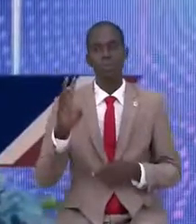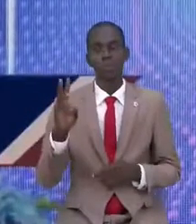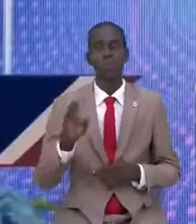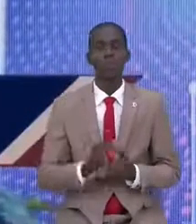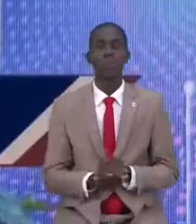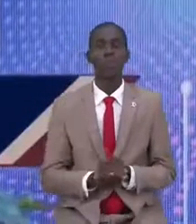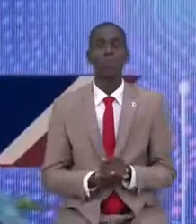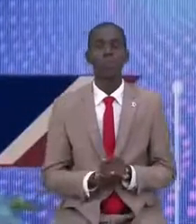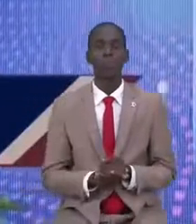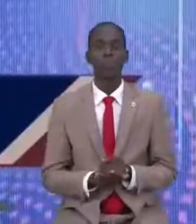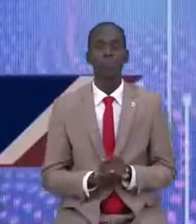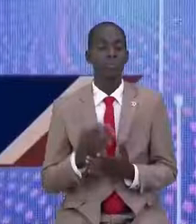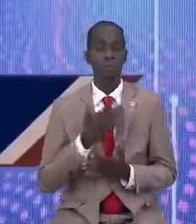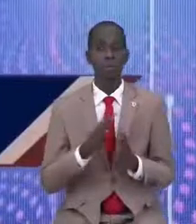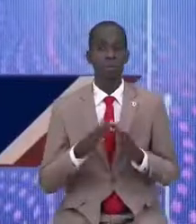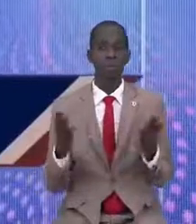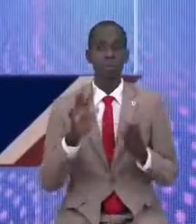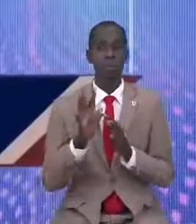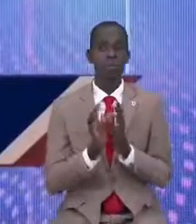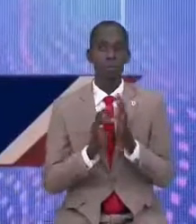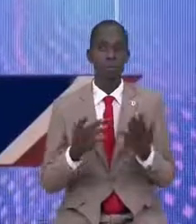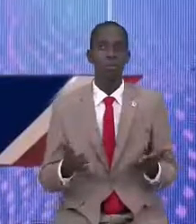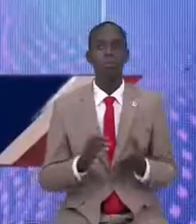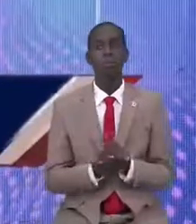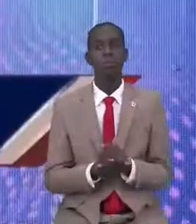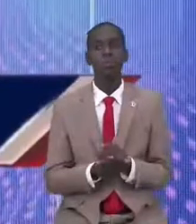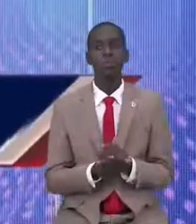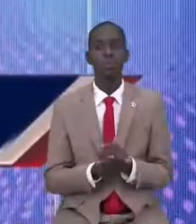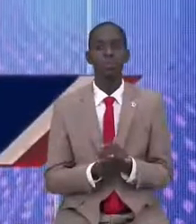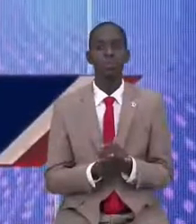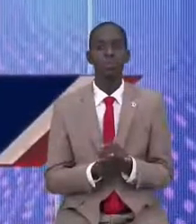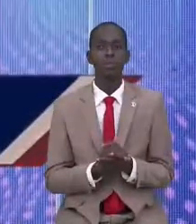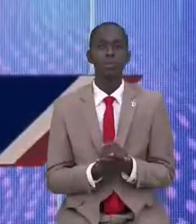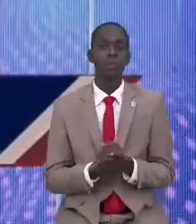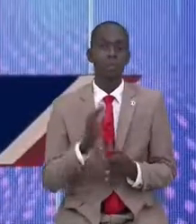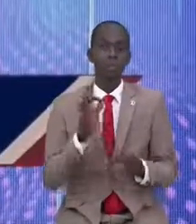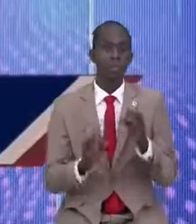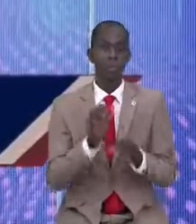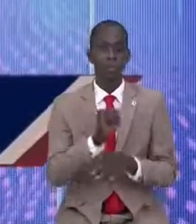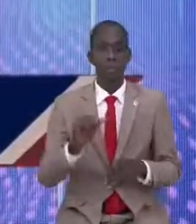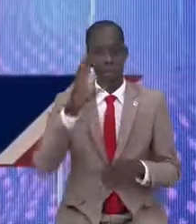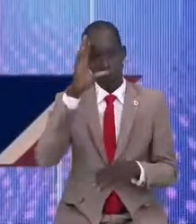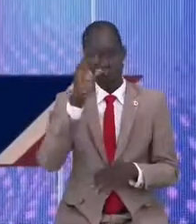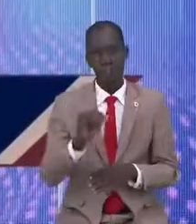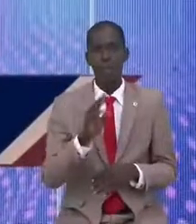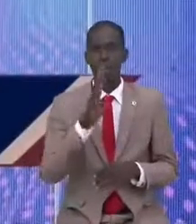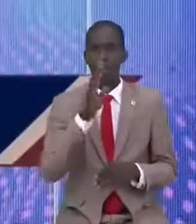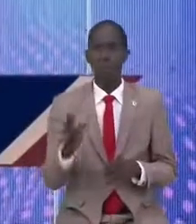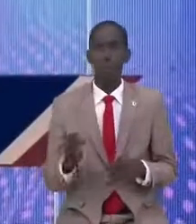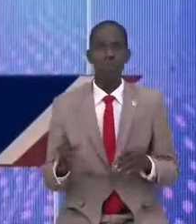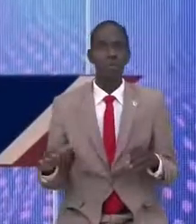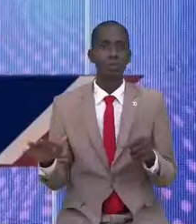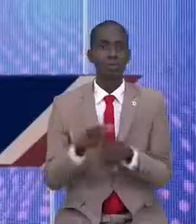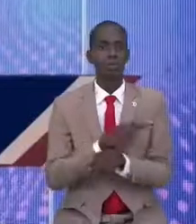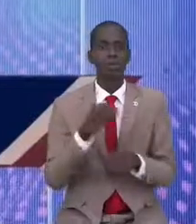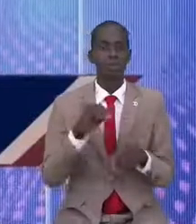verset 6. Prière, ouvrez la Bible. Galates 6, verset 1. Frères, si un